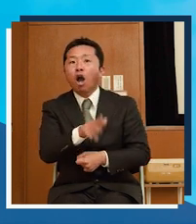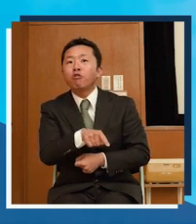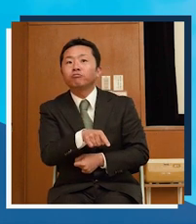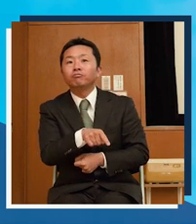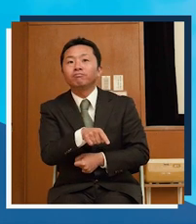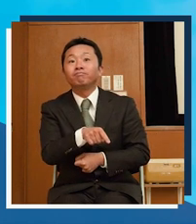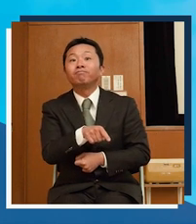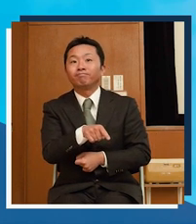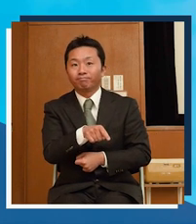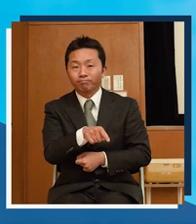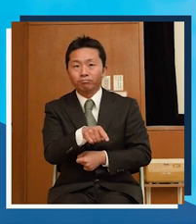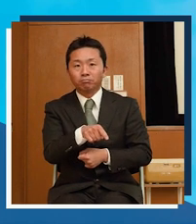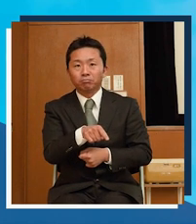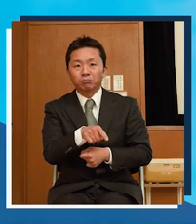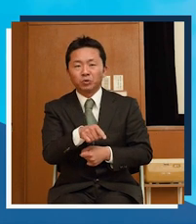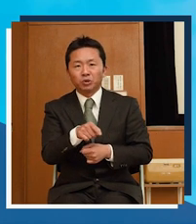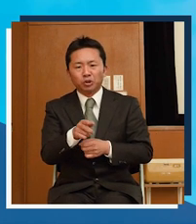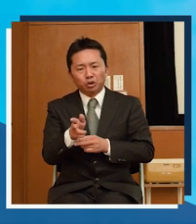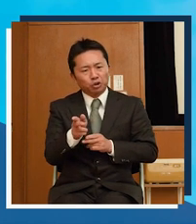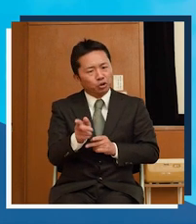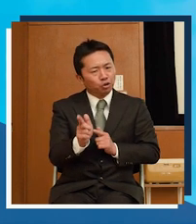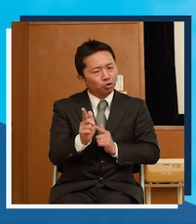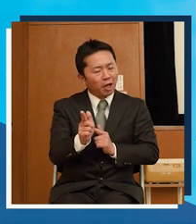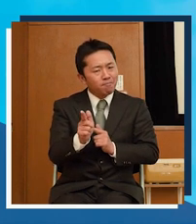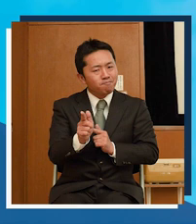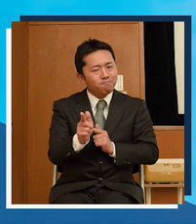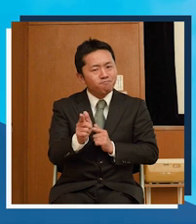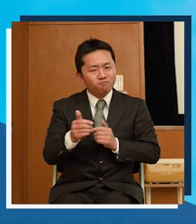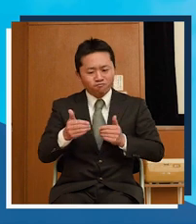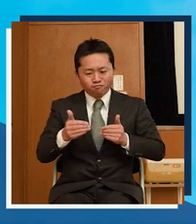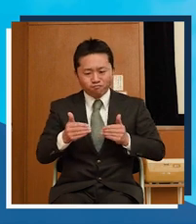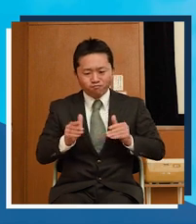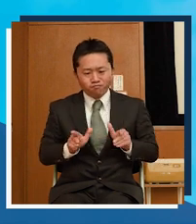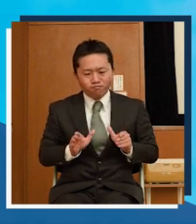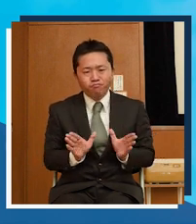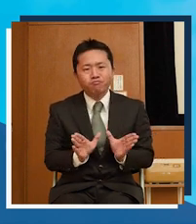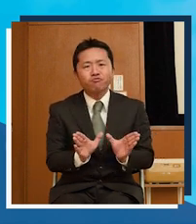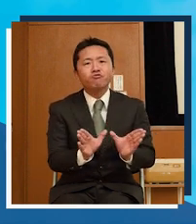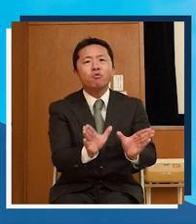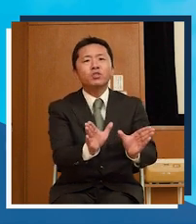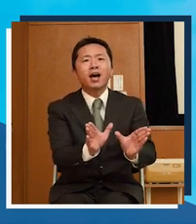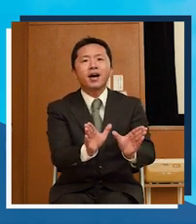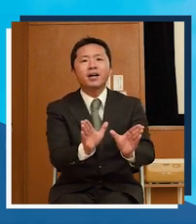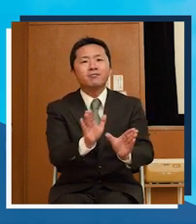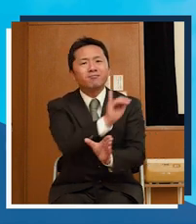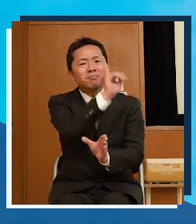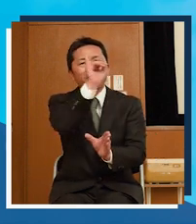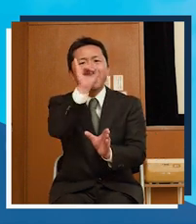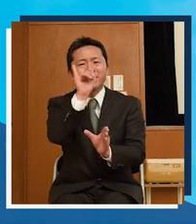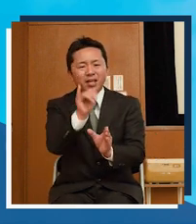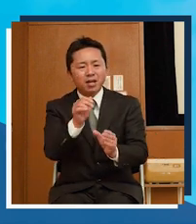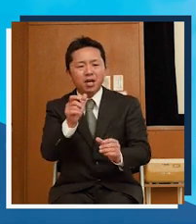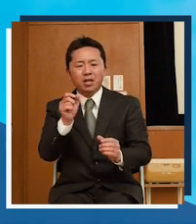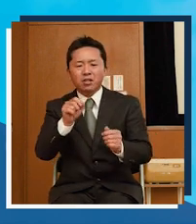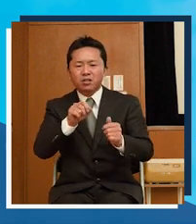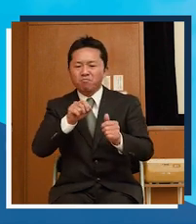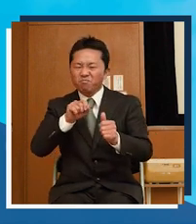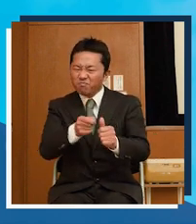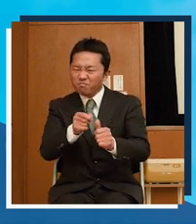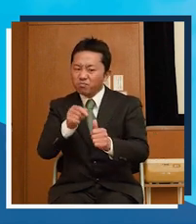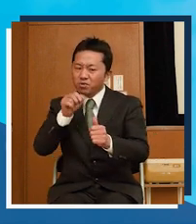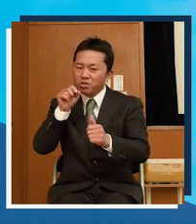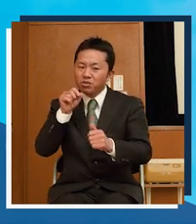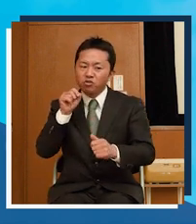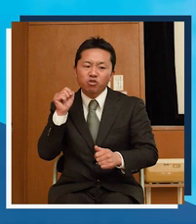です受験とブルゾーズと呼ばれるえその強制的な立ちの木は非常に激しい